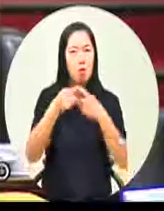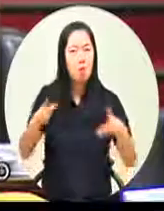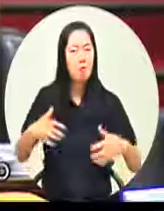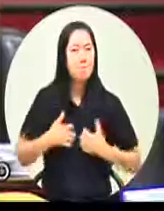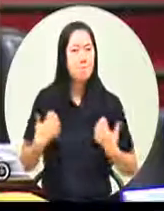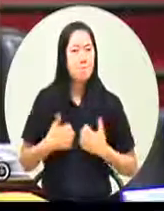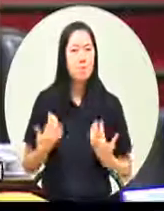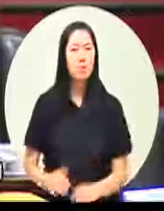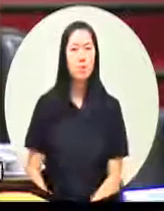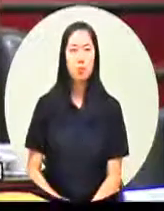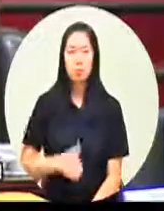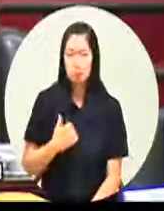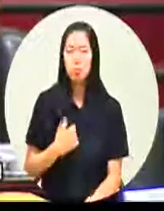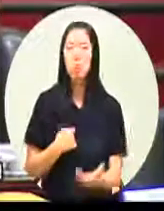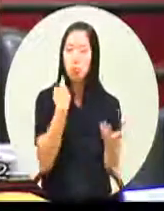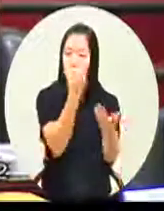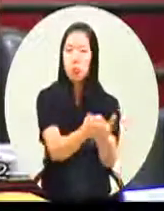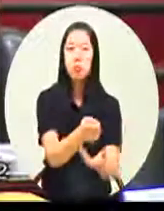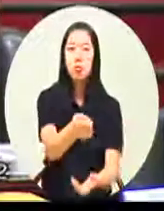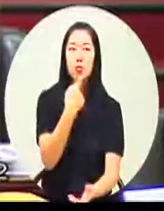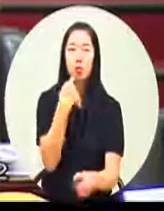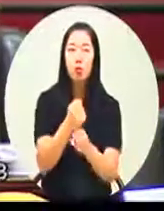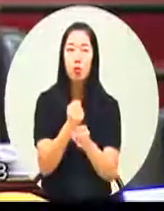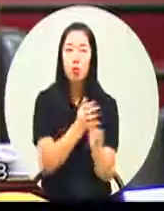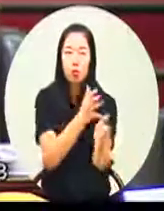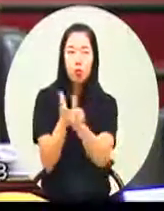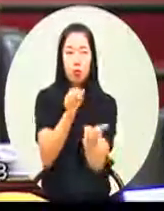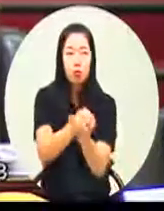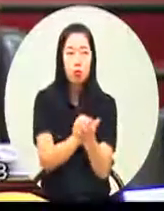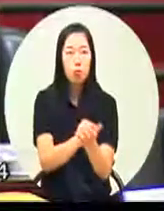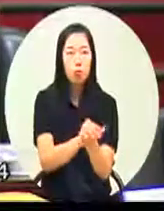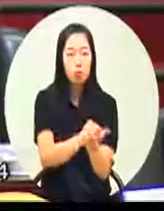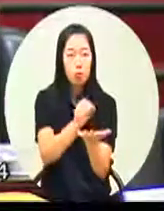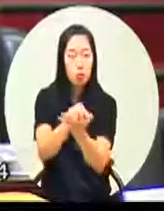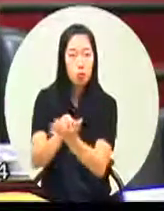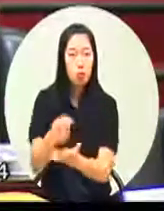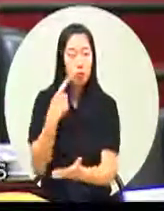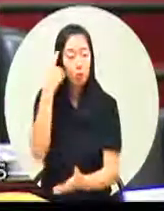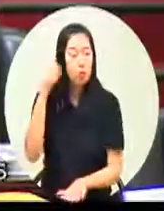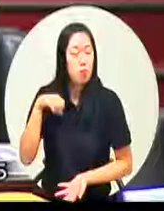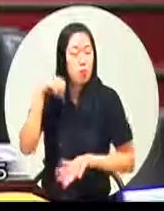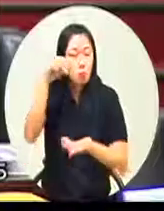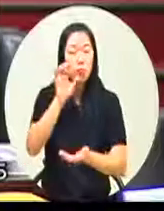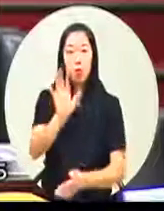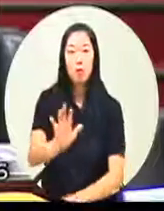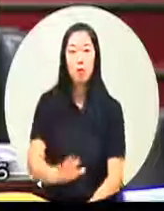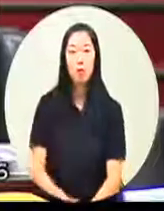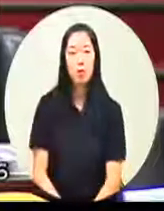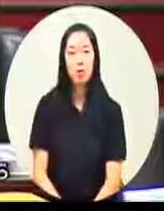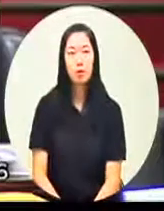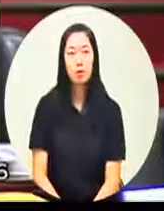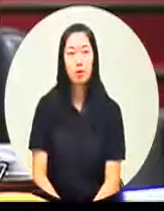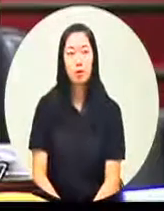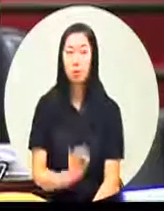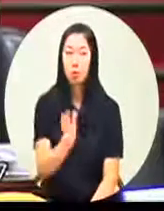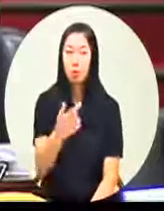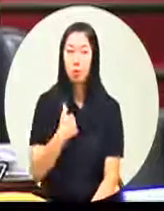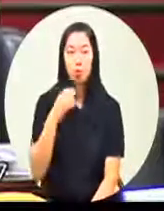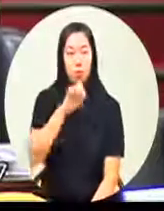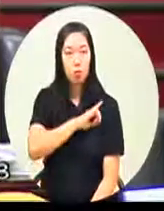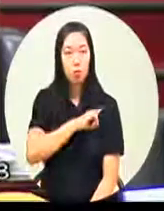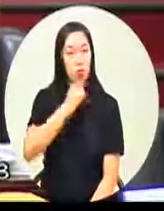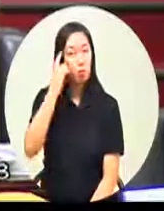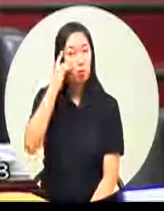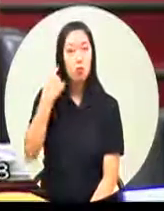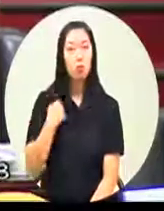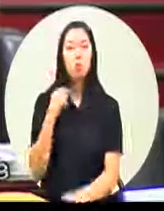确实我曾经参与了做民调报告啊，我在那边我当场就提出来啊，啊，我有把我的观点跟教